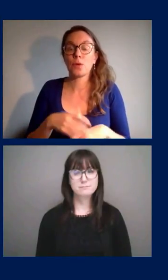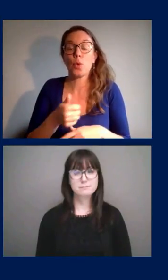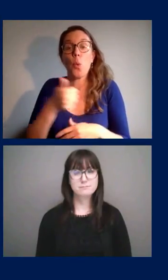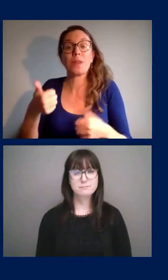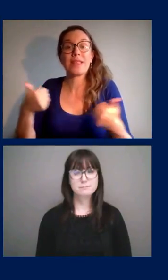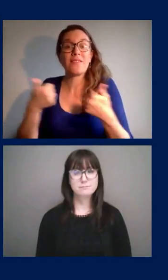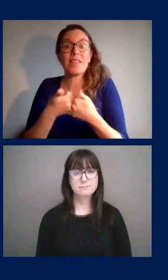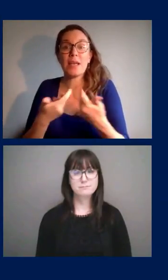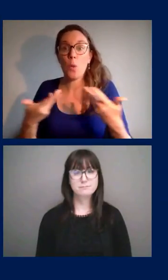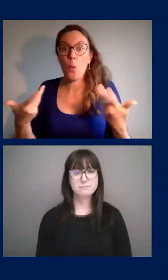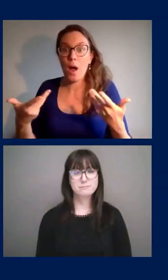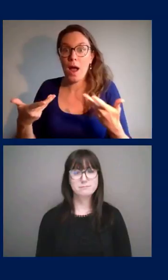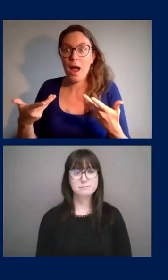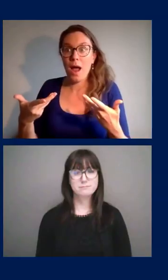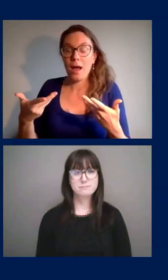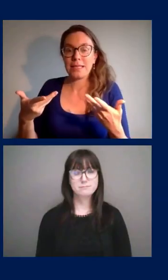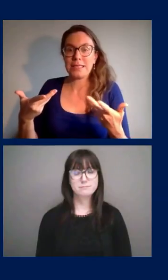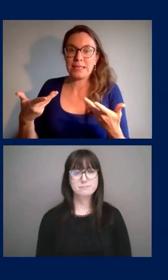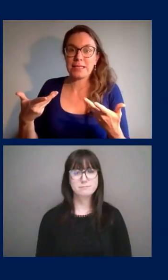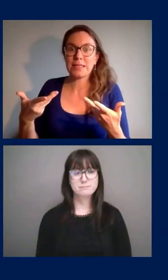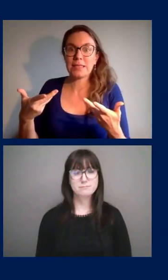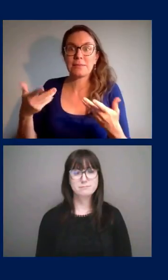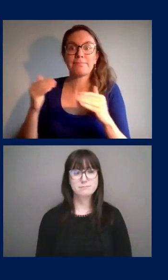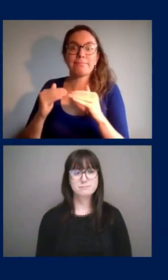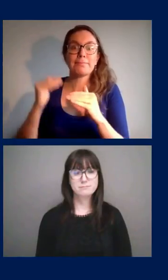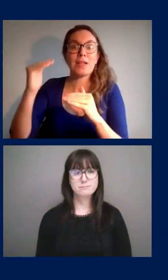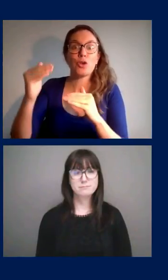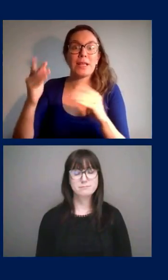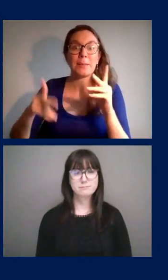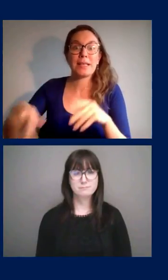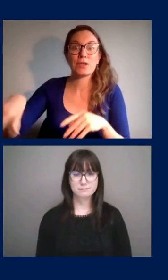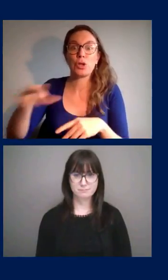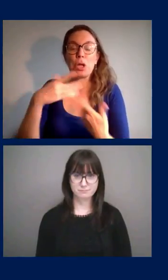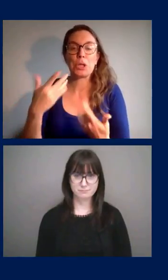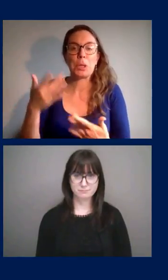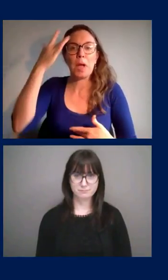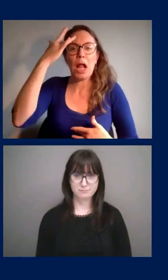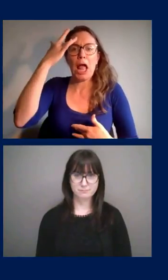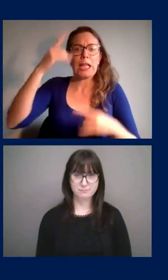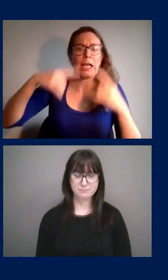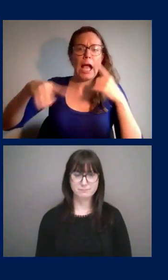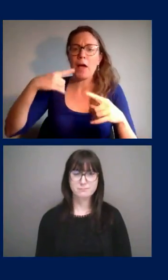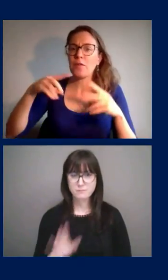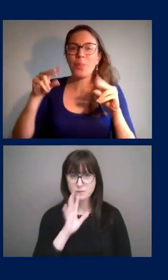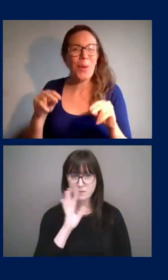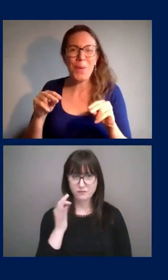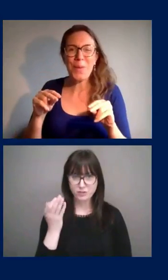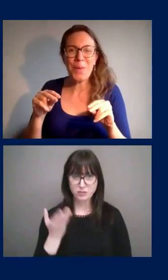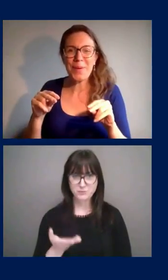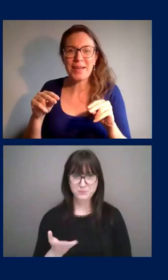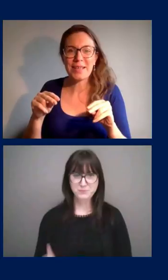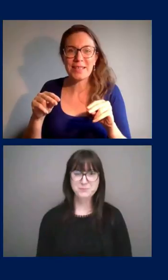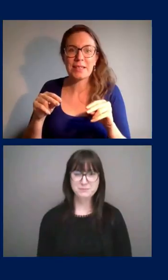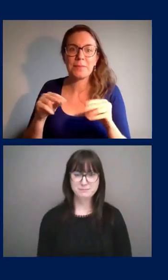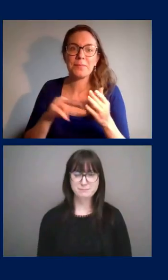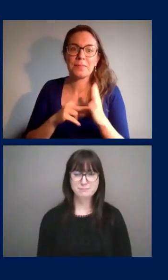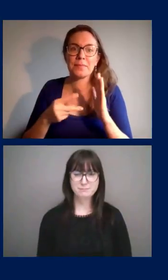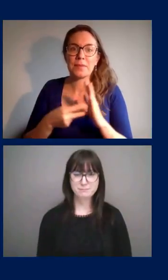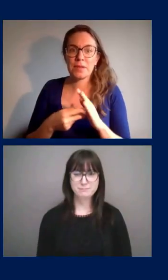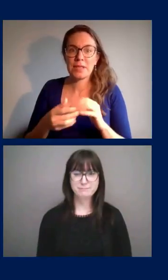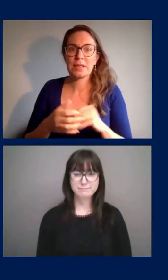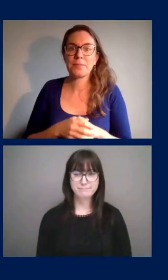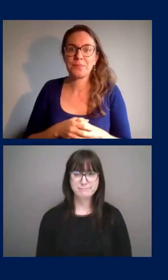heureusement la maladie n'est pas trop, uh, sévère et avec, een, une,